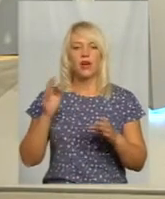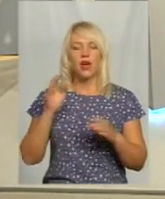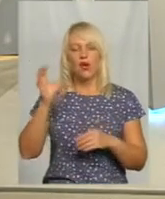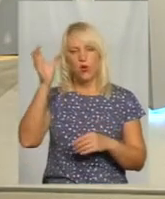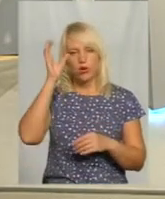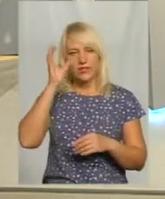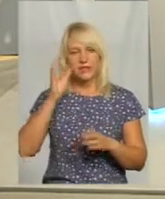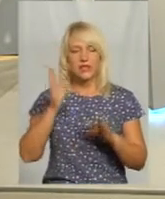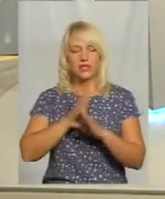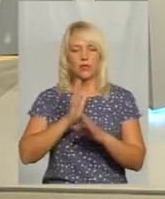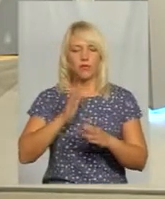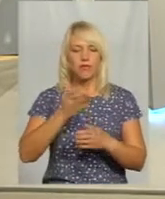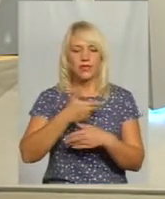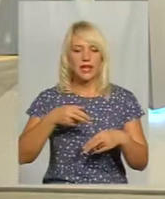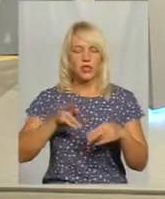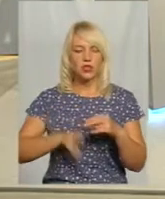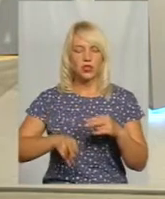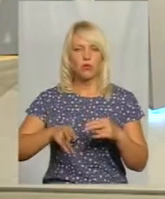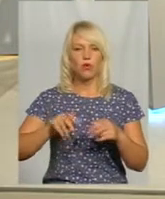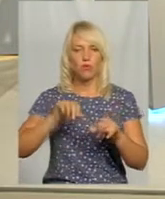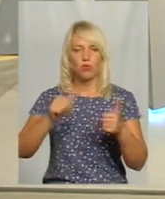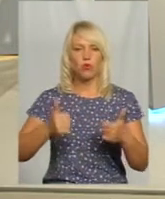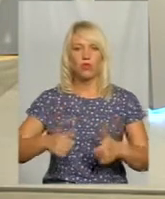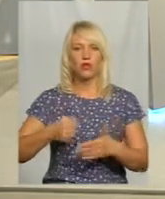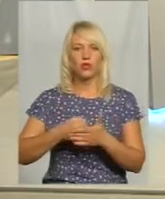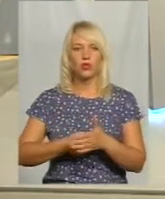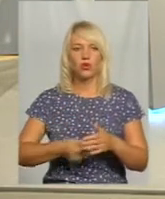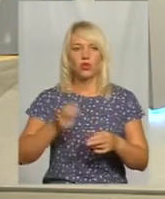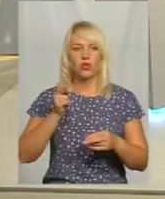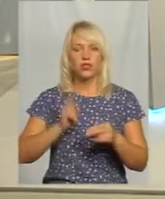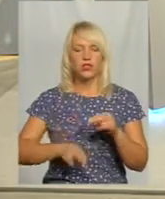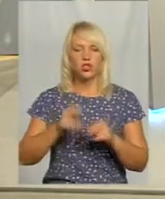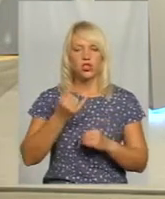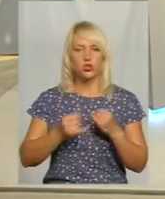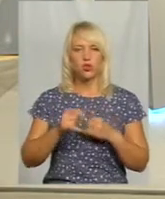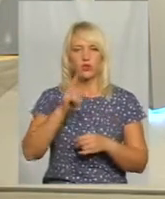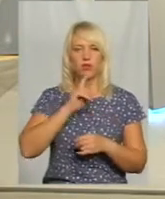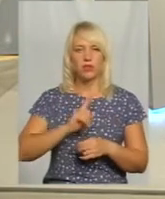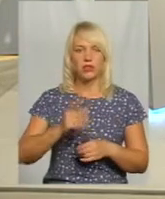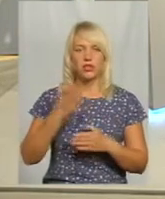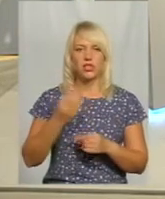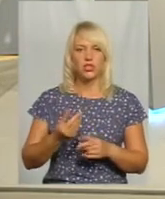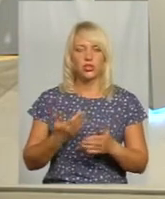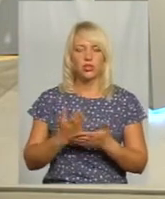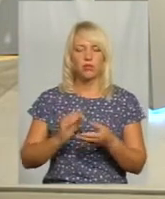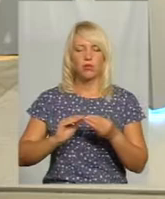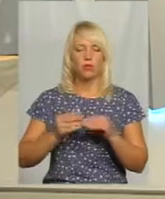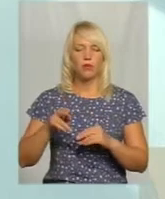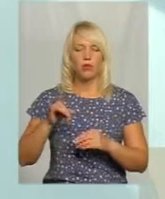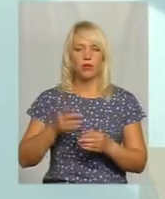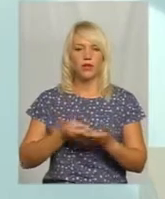ми завершимо формувати наприкінці жовтня місяця. Ще проблемою є при фінансуванні і